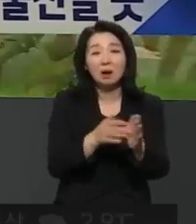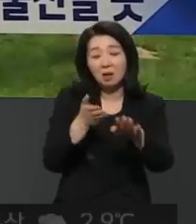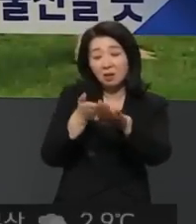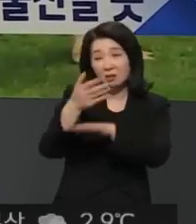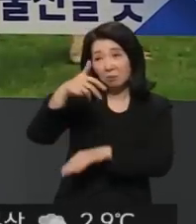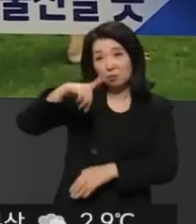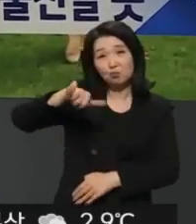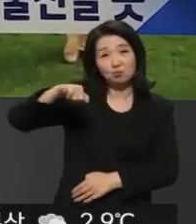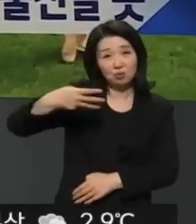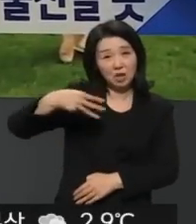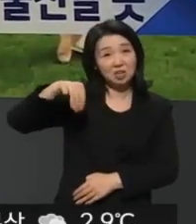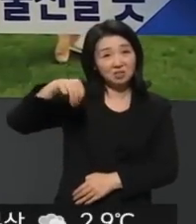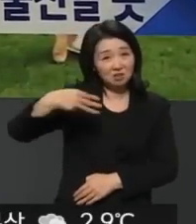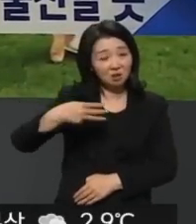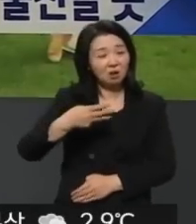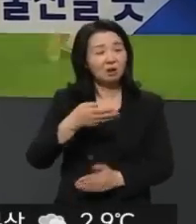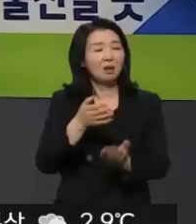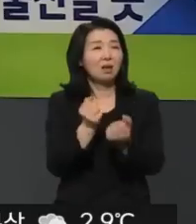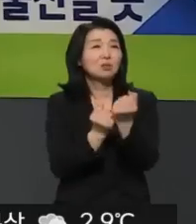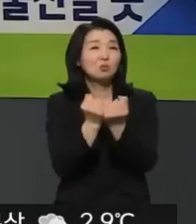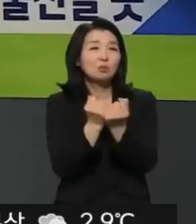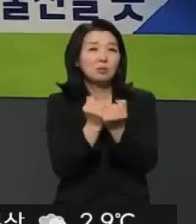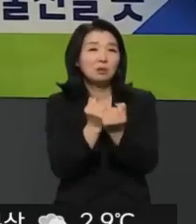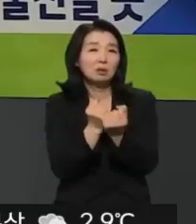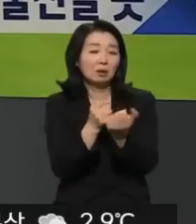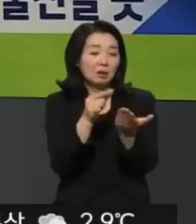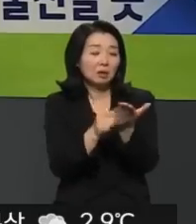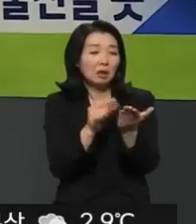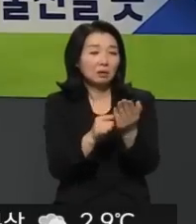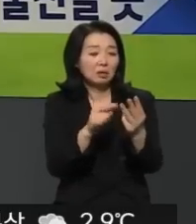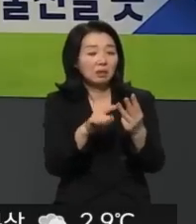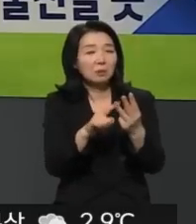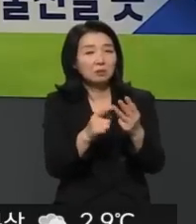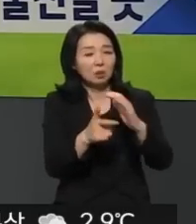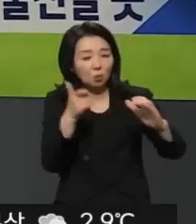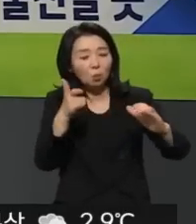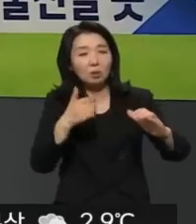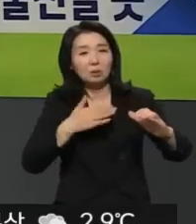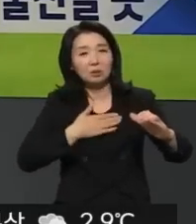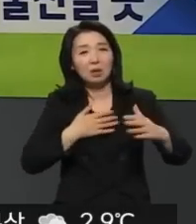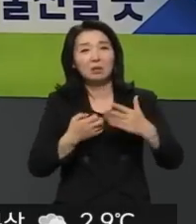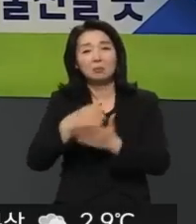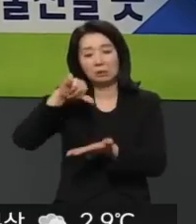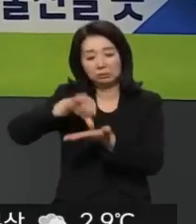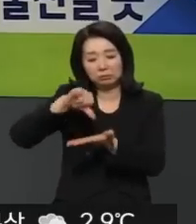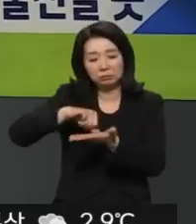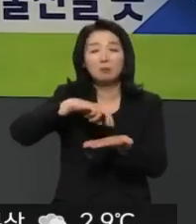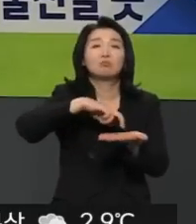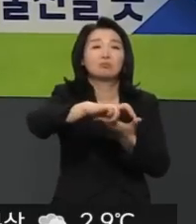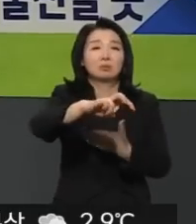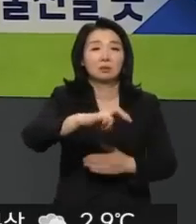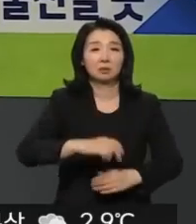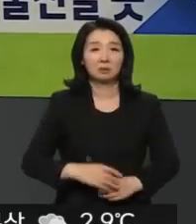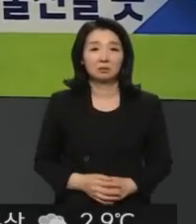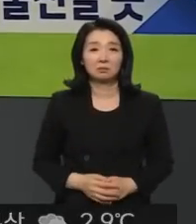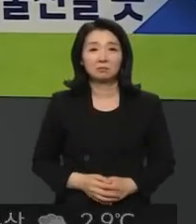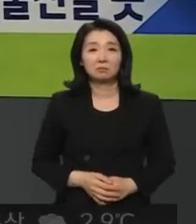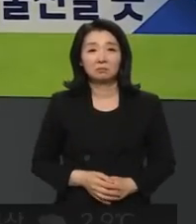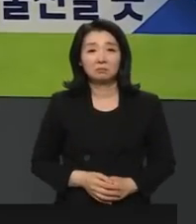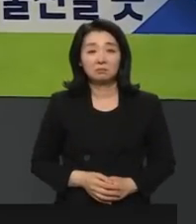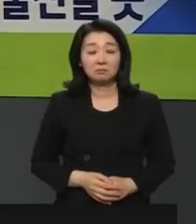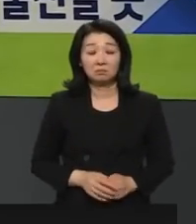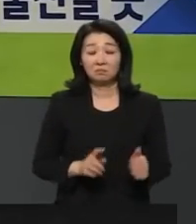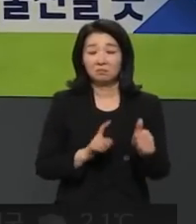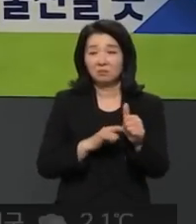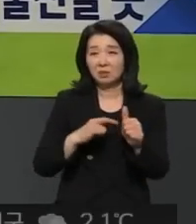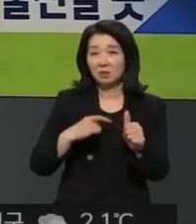구자철 해설위원에게 가나의 세 번째 골 본인 때문인 것 같다며 자책하는 문자를 보냈다고 합니다. 구 의원은